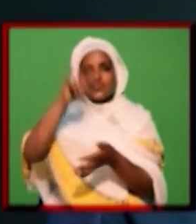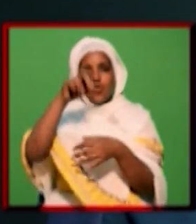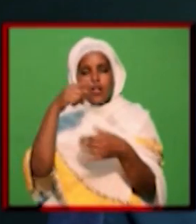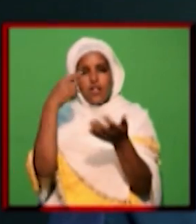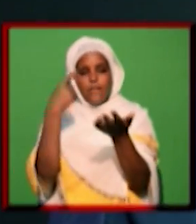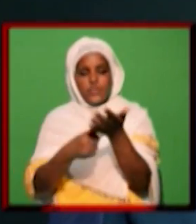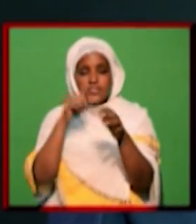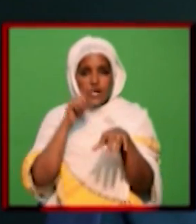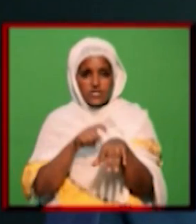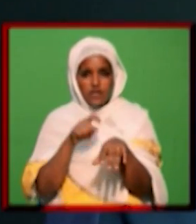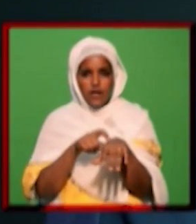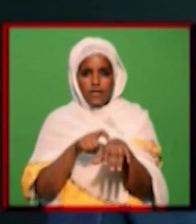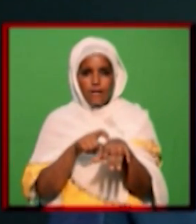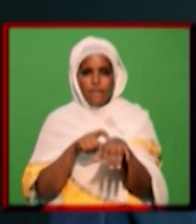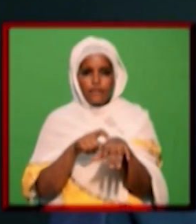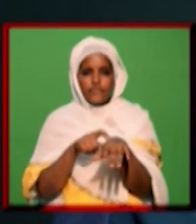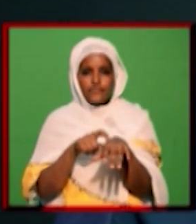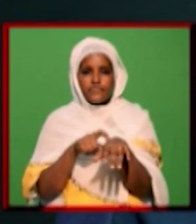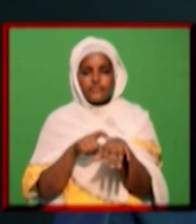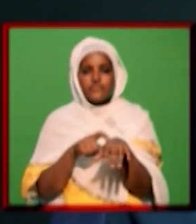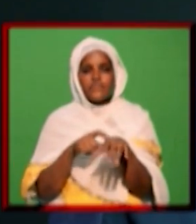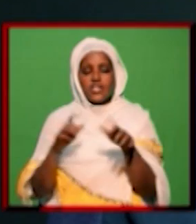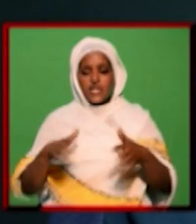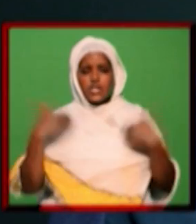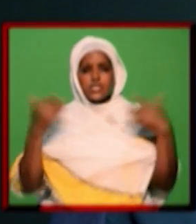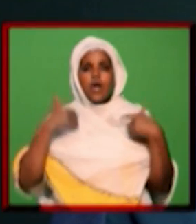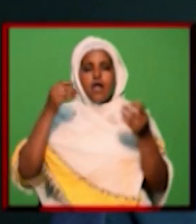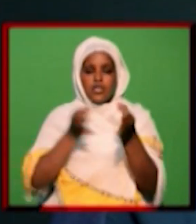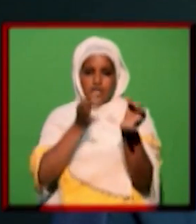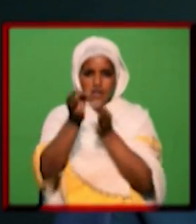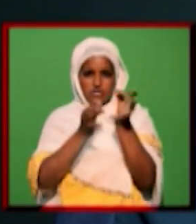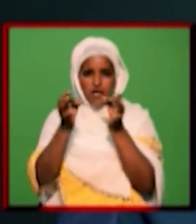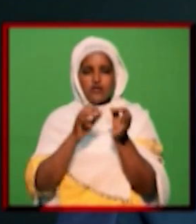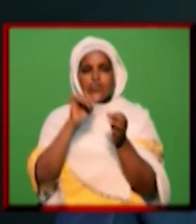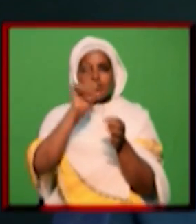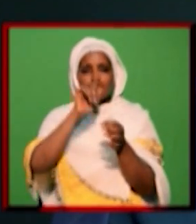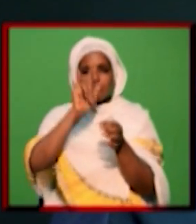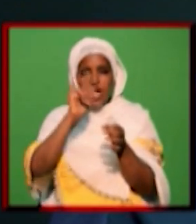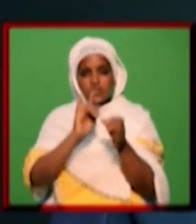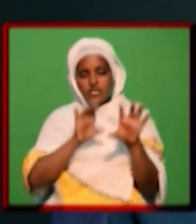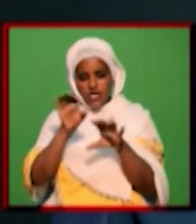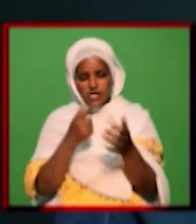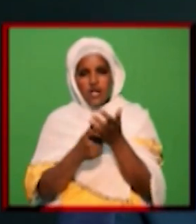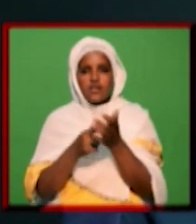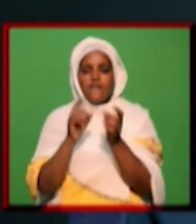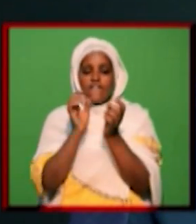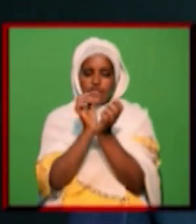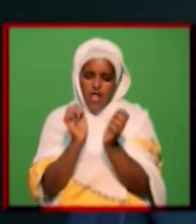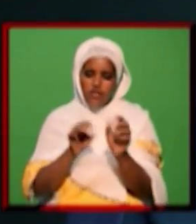እና በዚያን ጊዜ ንስየብሖ ተብሎ ደስታ ይገለጻል፣ ኑዛዜ ይደረጋል፣ ፍታት ይደረጋል።